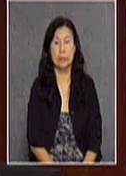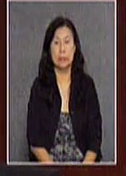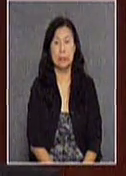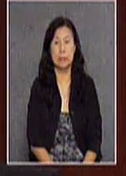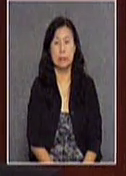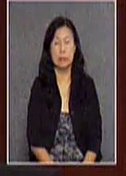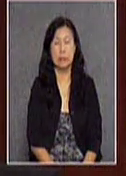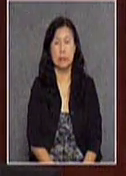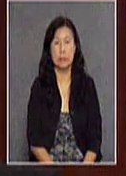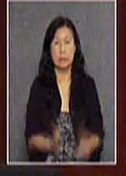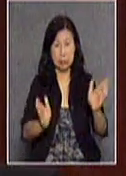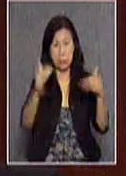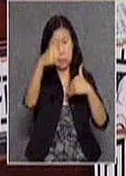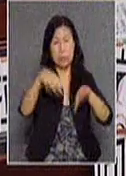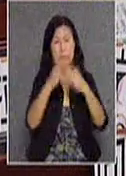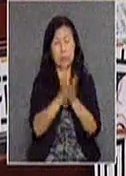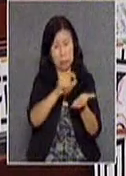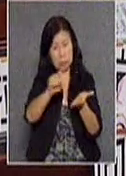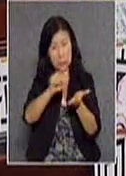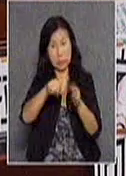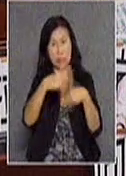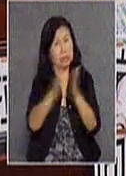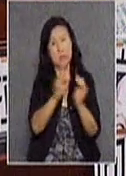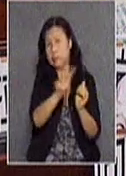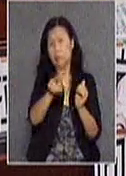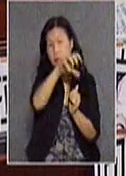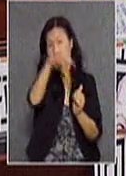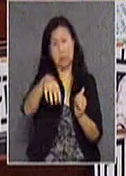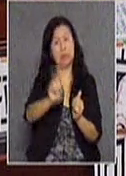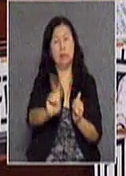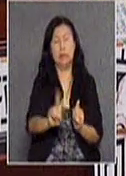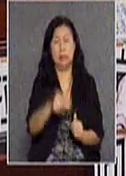嘅表格係一樣嘅喎，即係寫出嚟嘅字眼都係一樣。多謝主席。